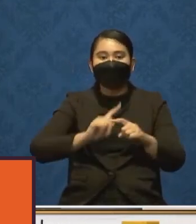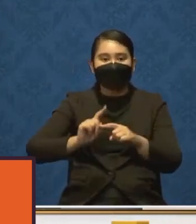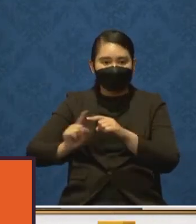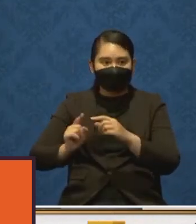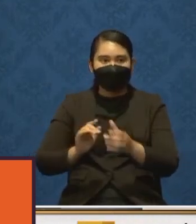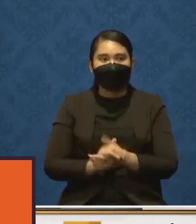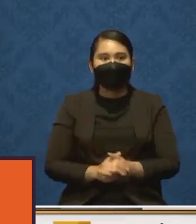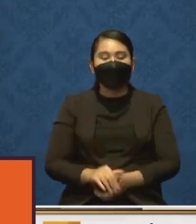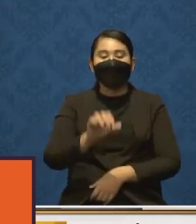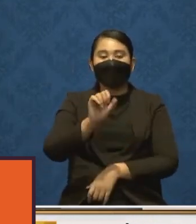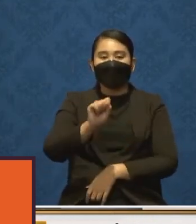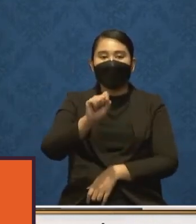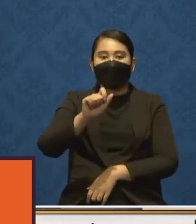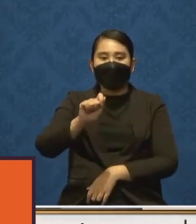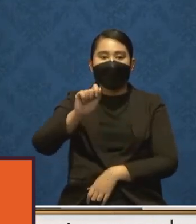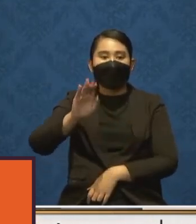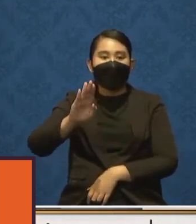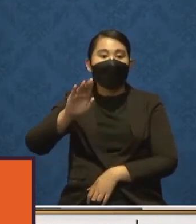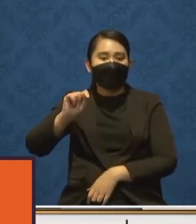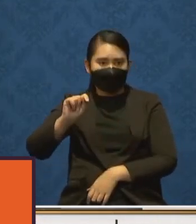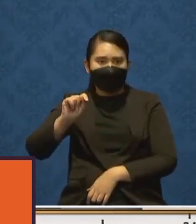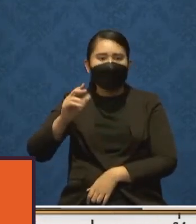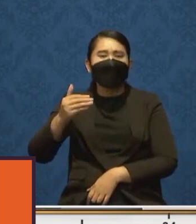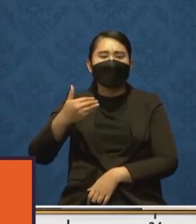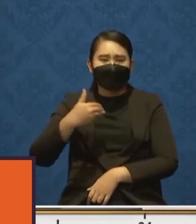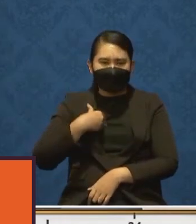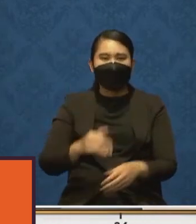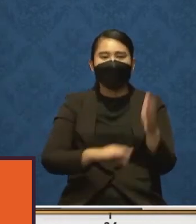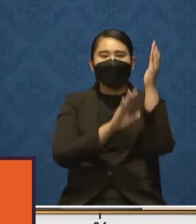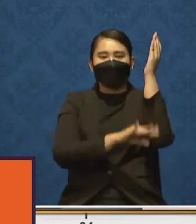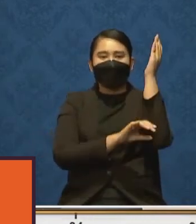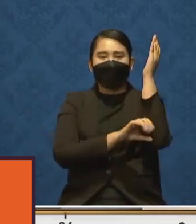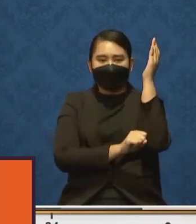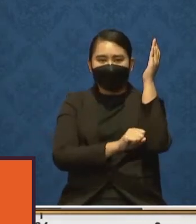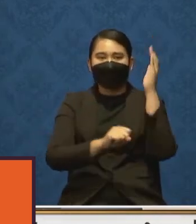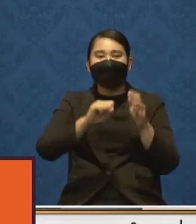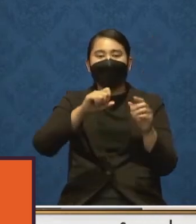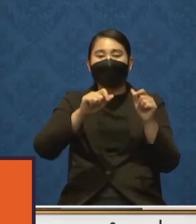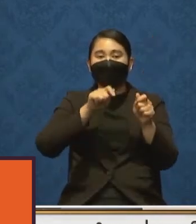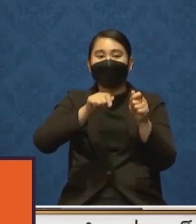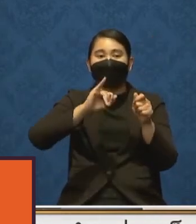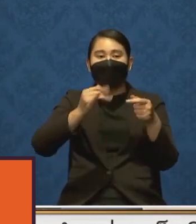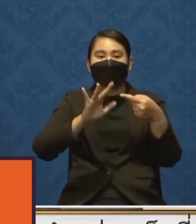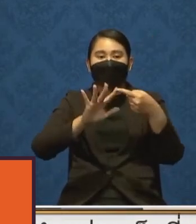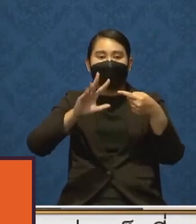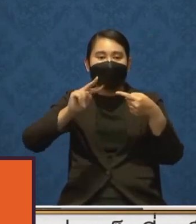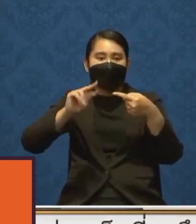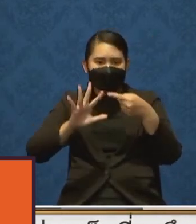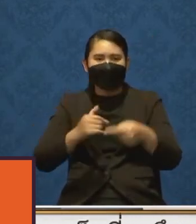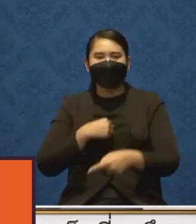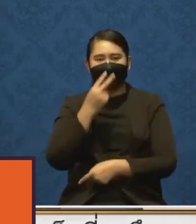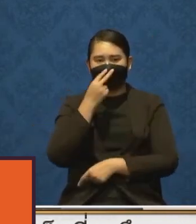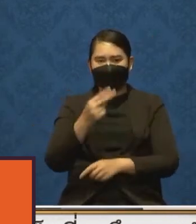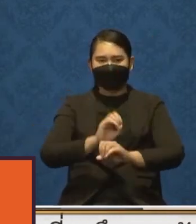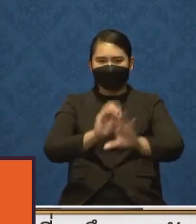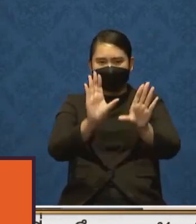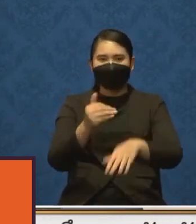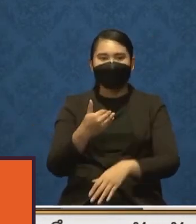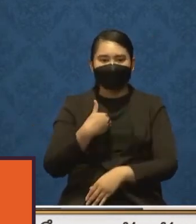ที่สอบตอครับยัมีการละเมิดกที่จานะสงขาเราก็ไปใพื้นที่ก็เห็นกนอยู่